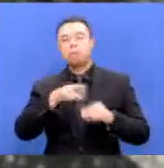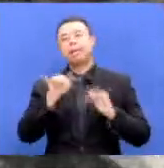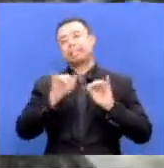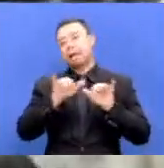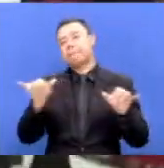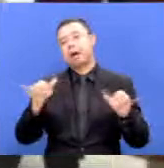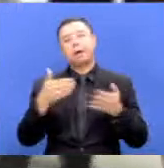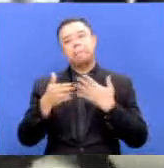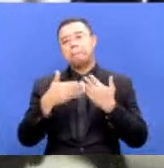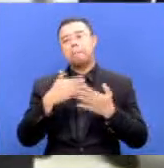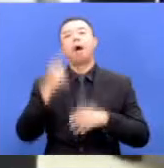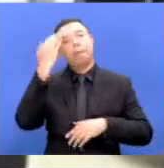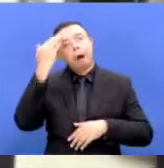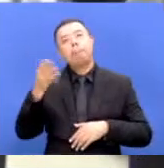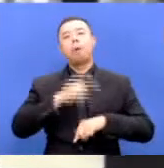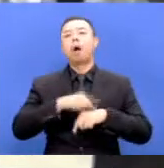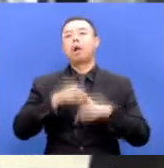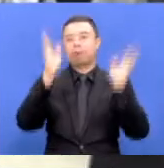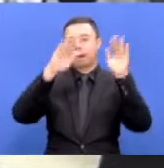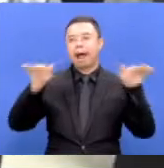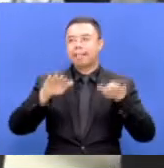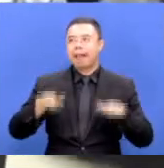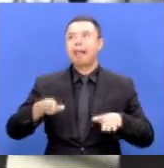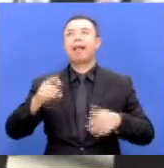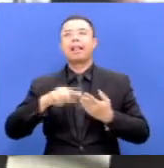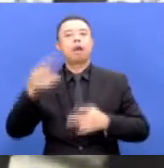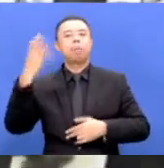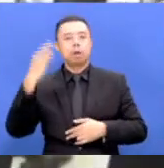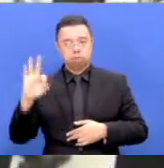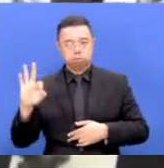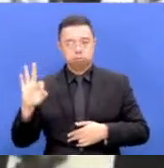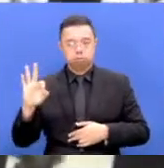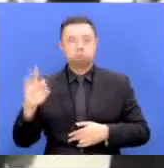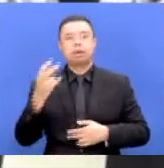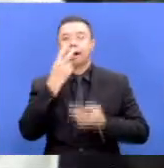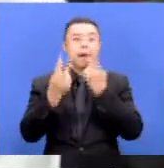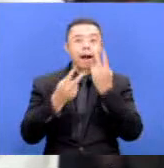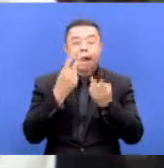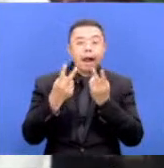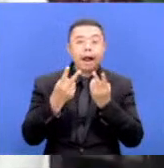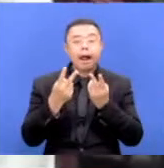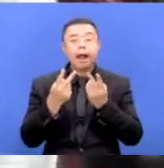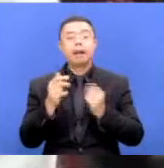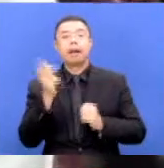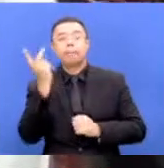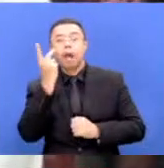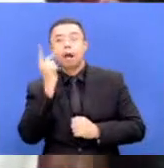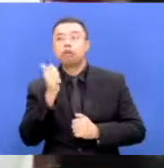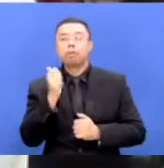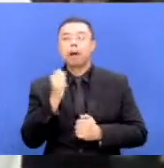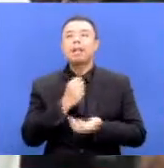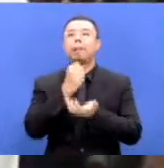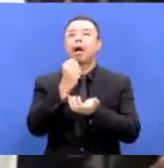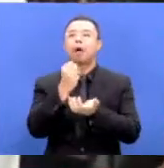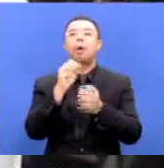karena masih momen Natal dan Tahun Baru. Selain melakukan pemantauan dan langkah antisipasi pasokan untuk kebutuhan